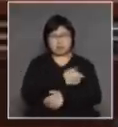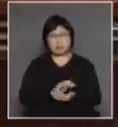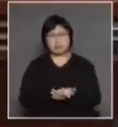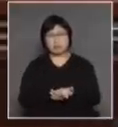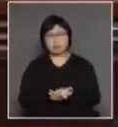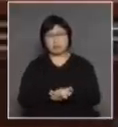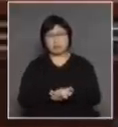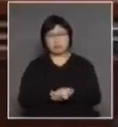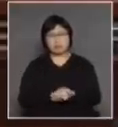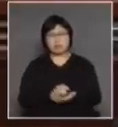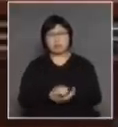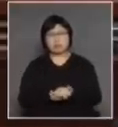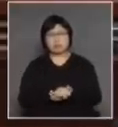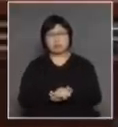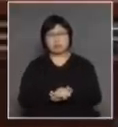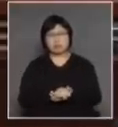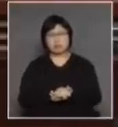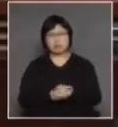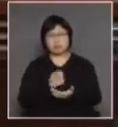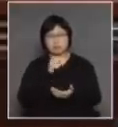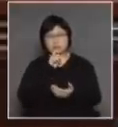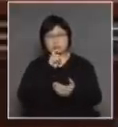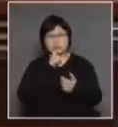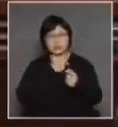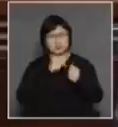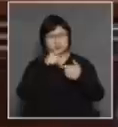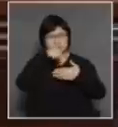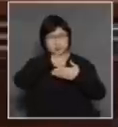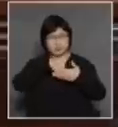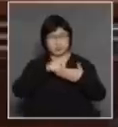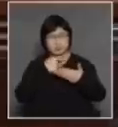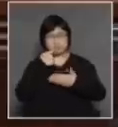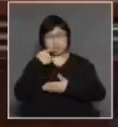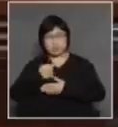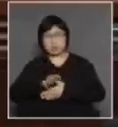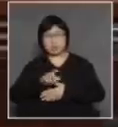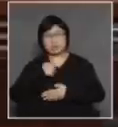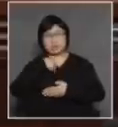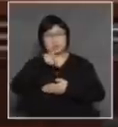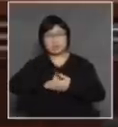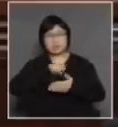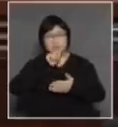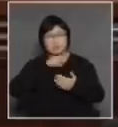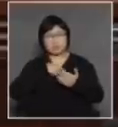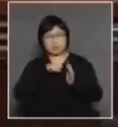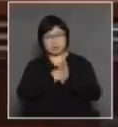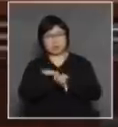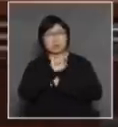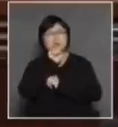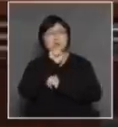為不但止，我覺得係冇唔可以講話有結構性赤字咧，我哋係有結構性盈餘。咁所以咧，